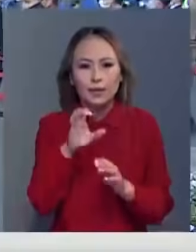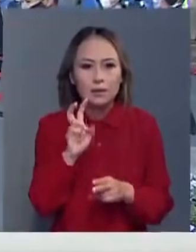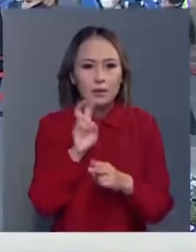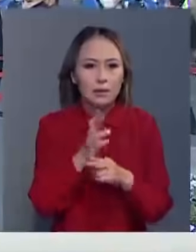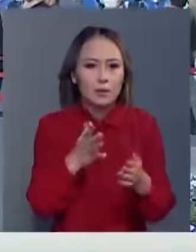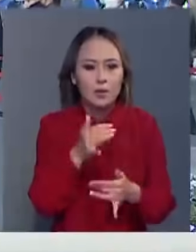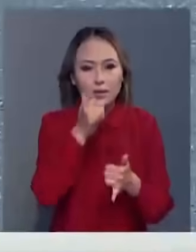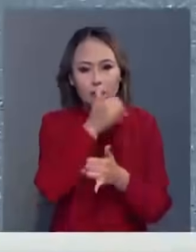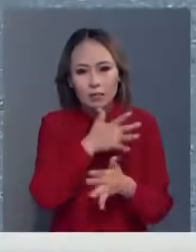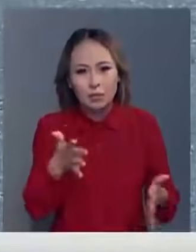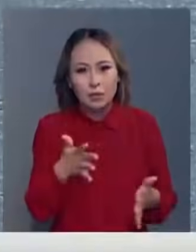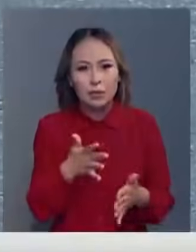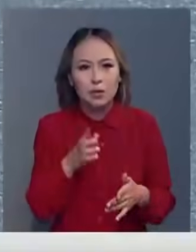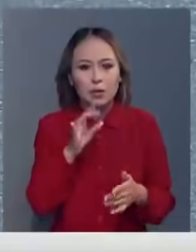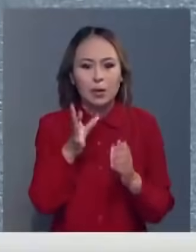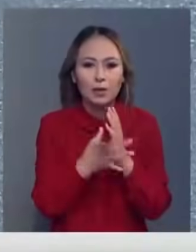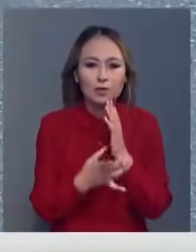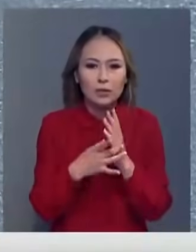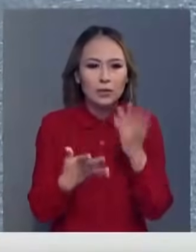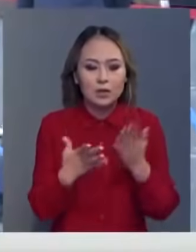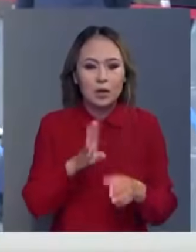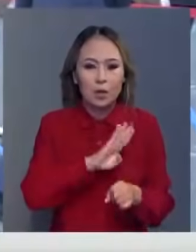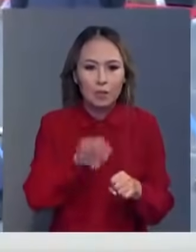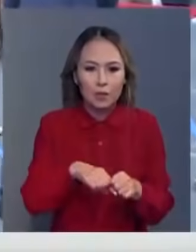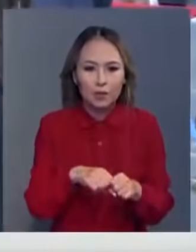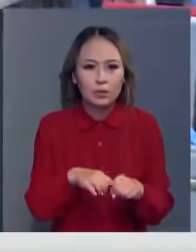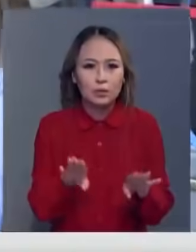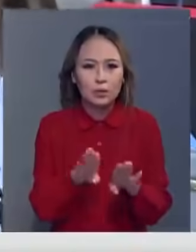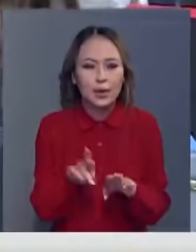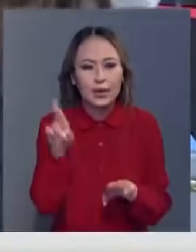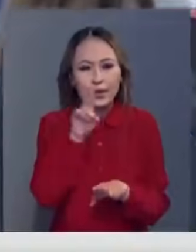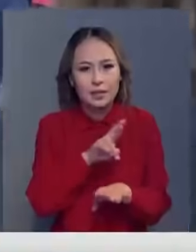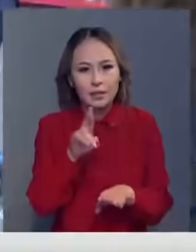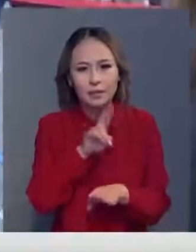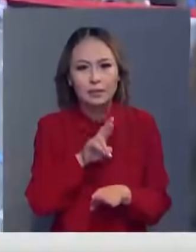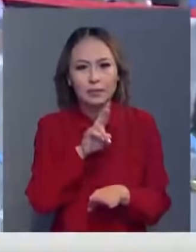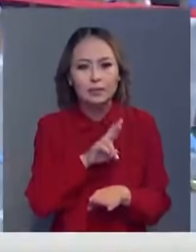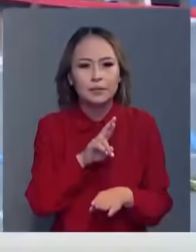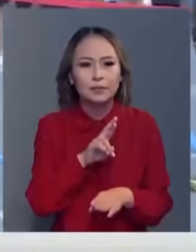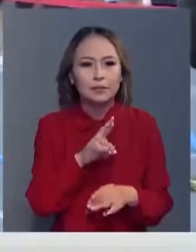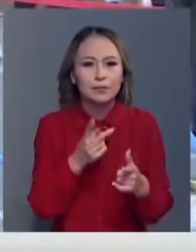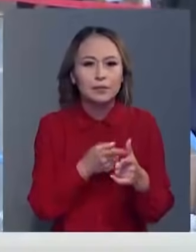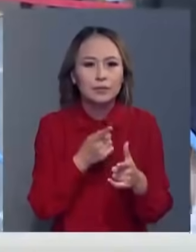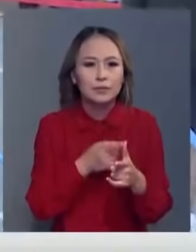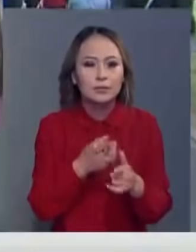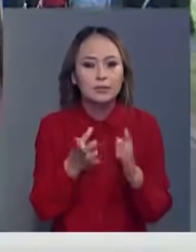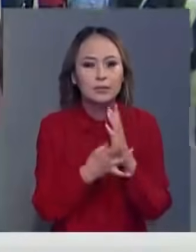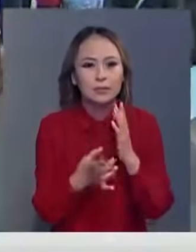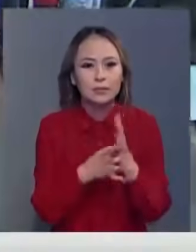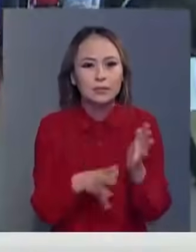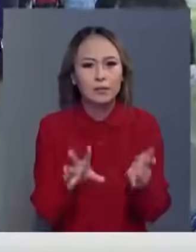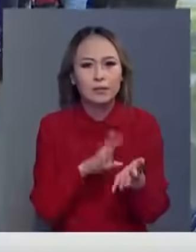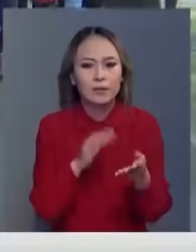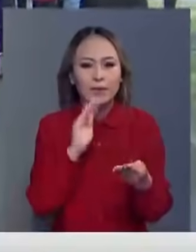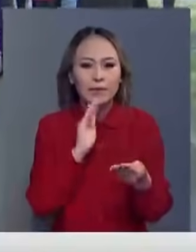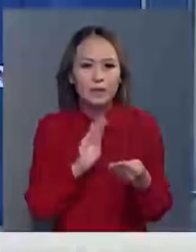кірмесеңіз, немесе маусымдағы ОБТ нәтижеңіз жойылған болса да, қаңтар айының ұлттық бірыңғай тестілеу сертификаты жарамды болып